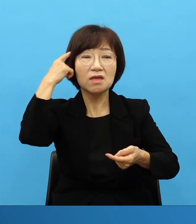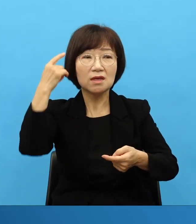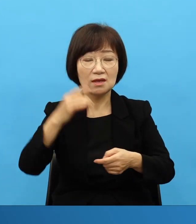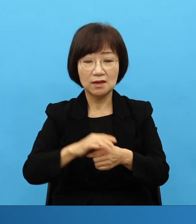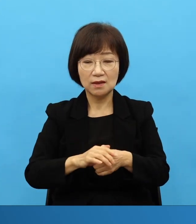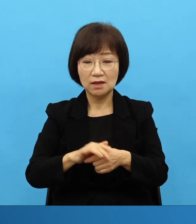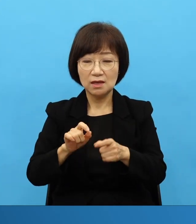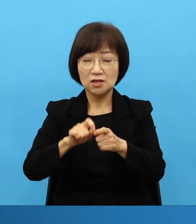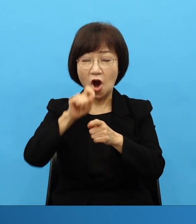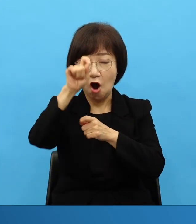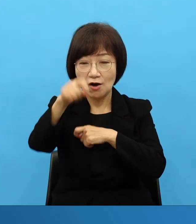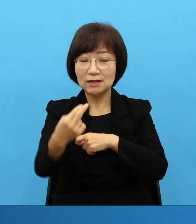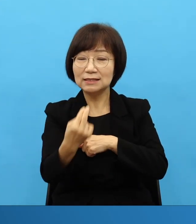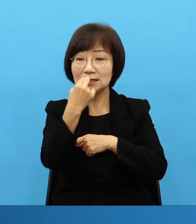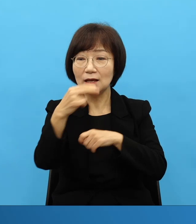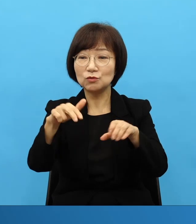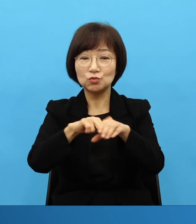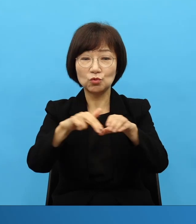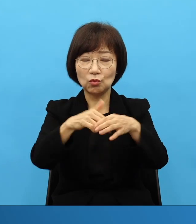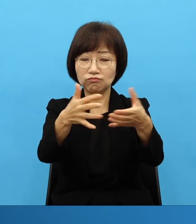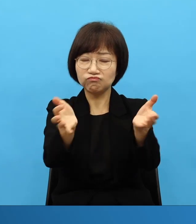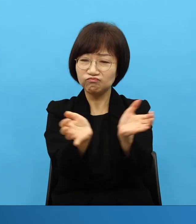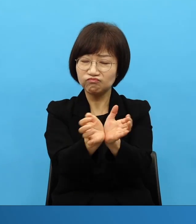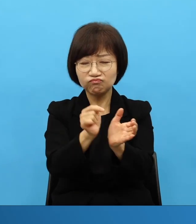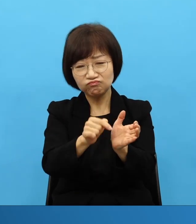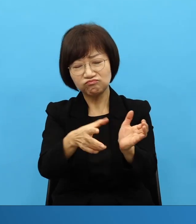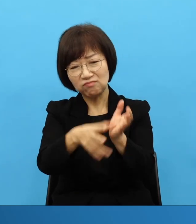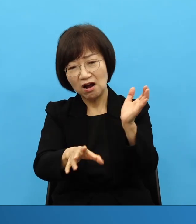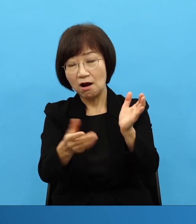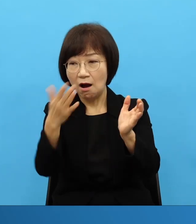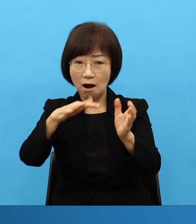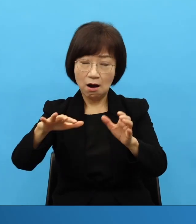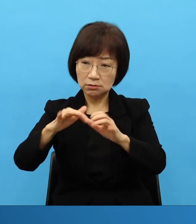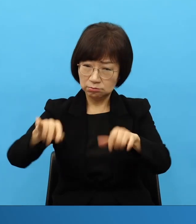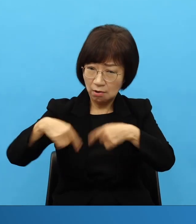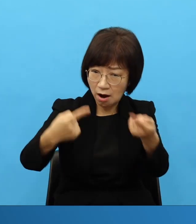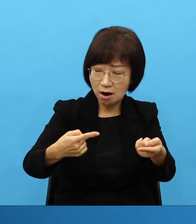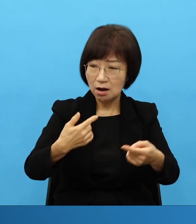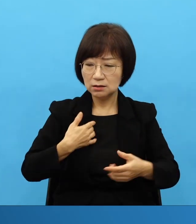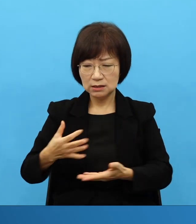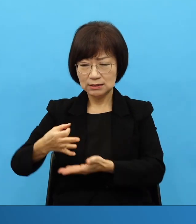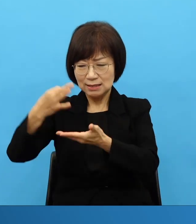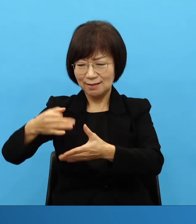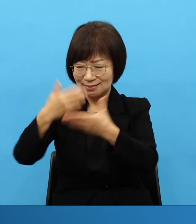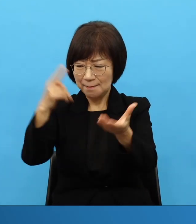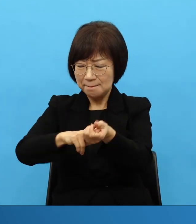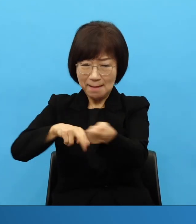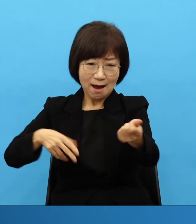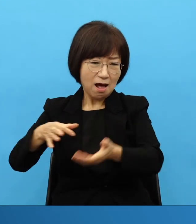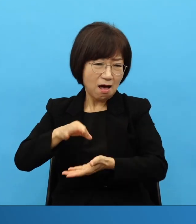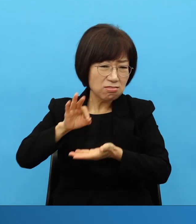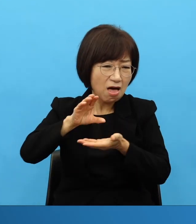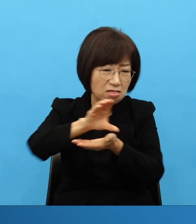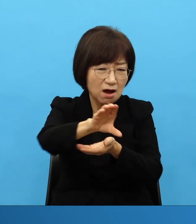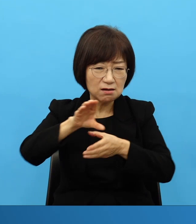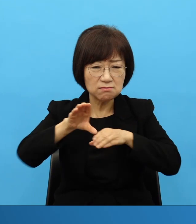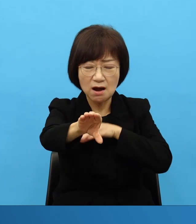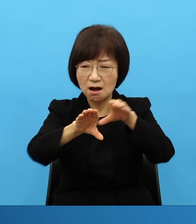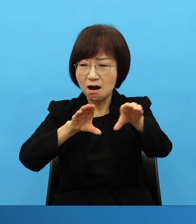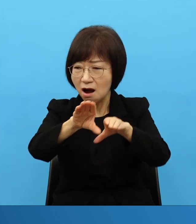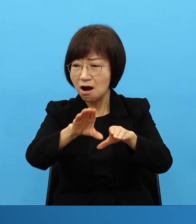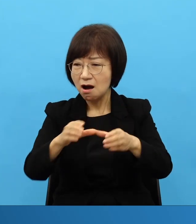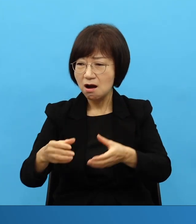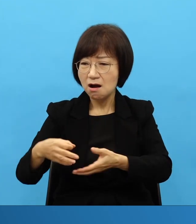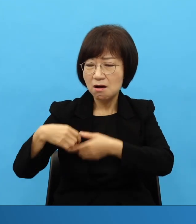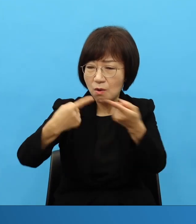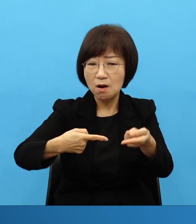이상한 all 단체인데 these 가잖아요. these places of heresy? 거기서 뭐 전재산 다 바치고 왜 그럽니까? Now, why do they go to? They give all their wealth and